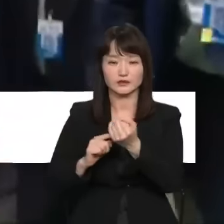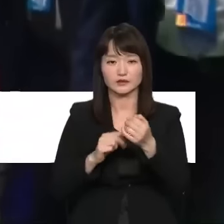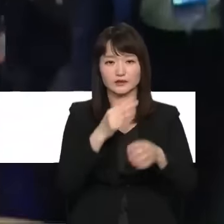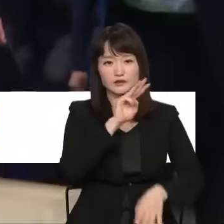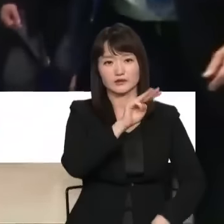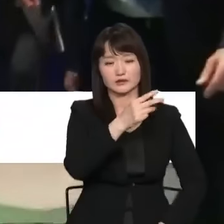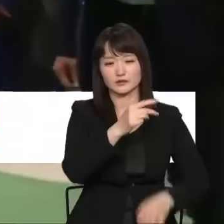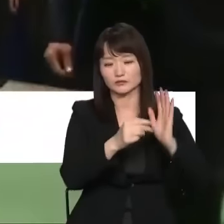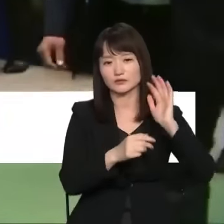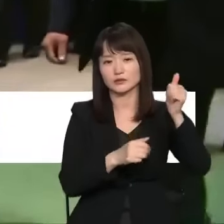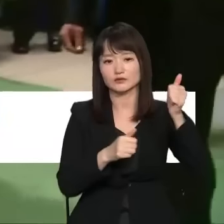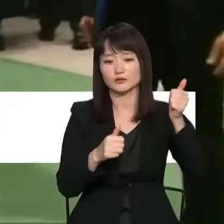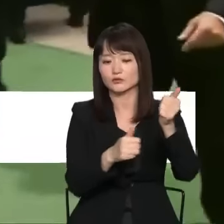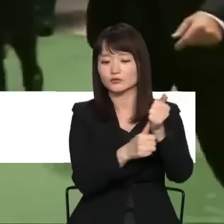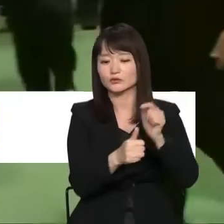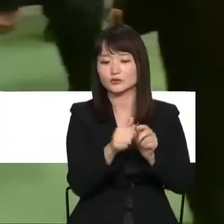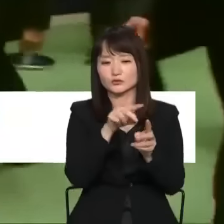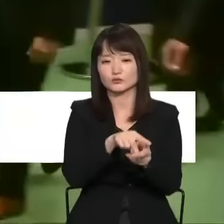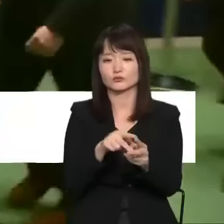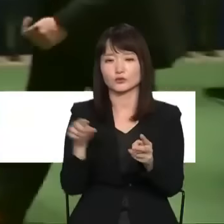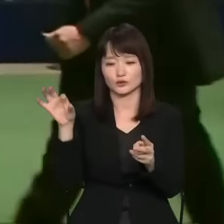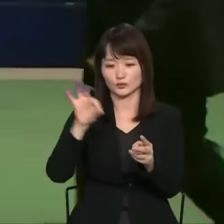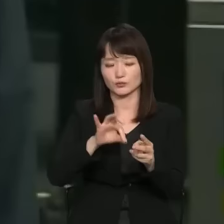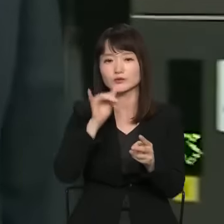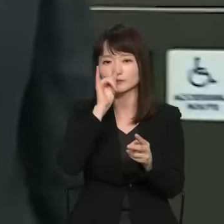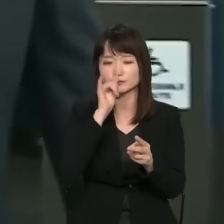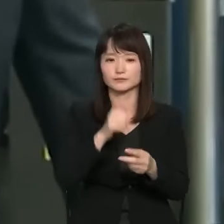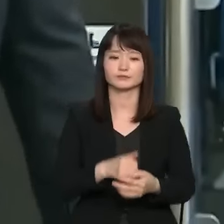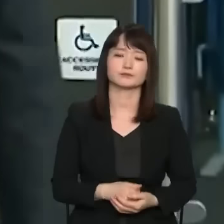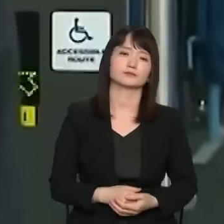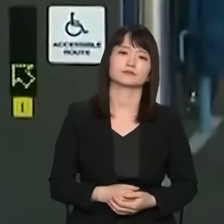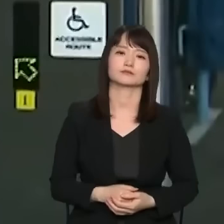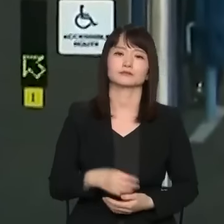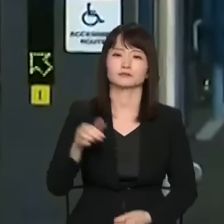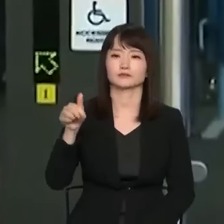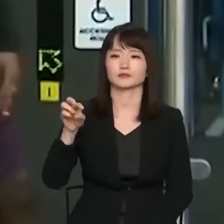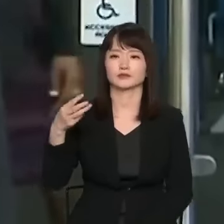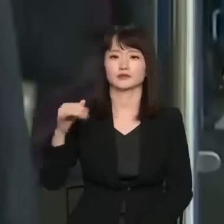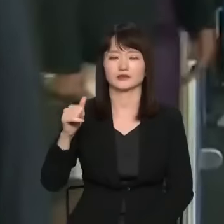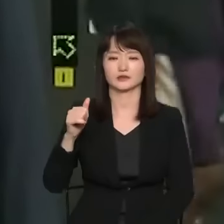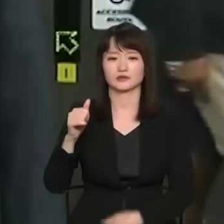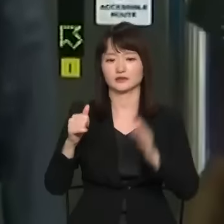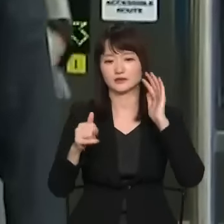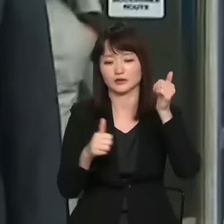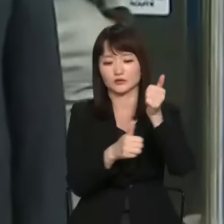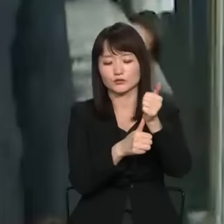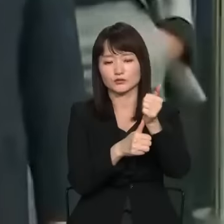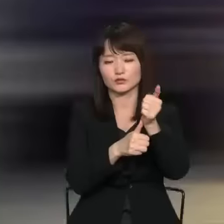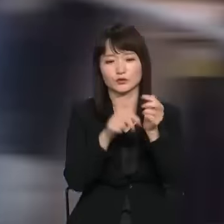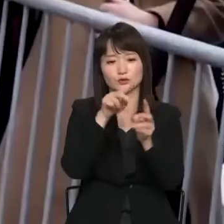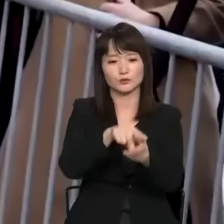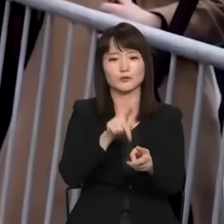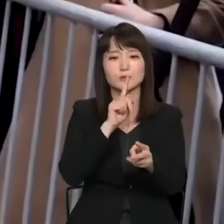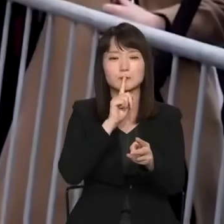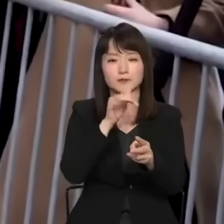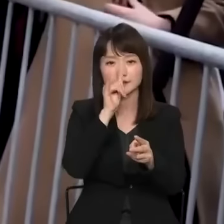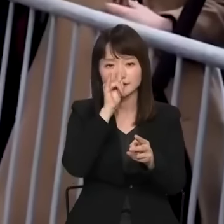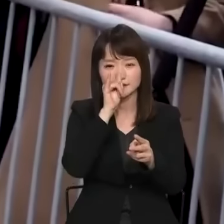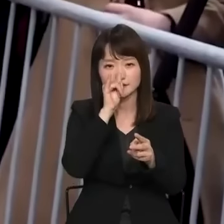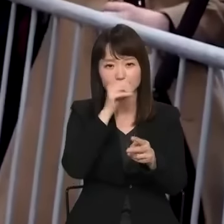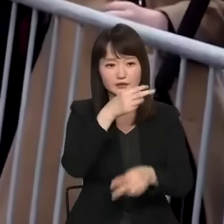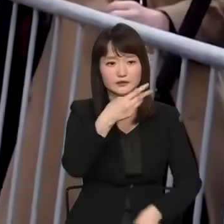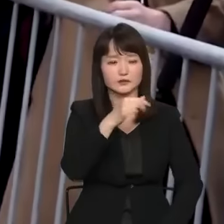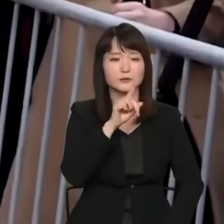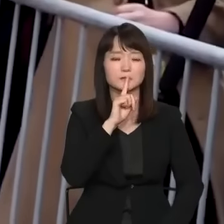후보군에 포함될 수 있다는 전망이 나옵니다. 최근 헤일리 부통령 검토설이 보도되자 트럼프는 이를 부인한